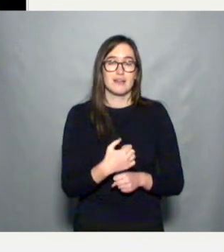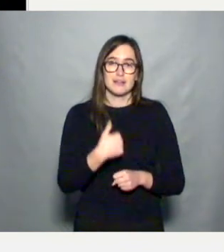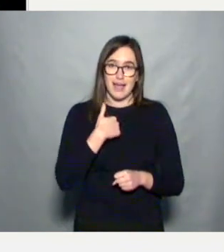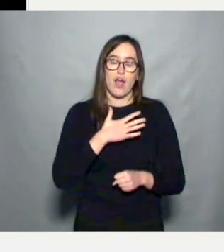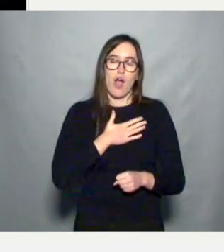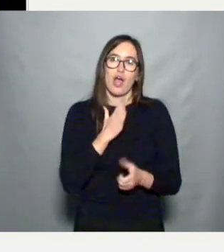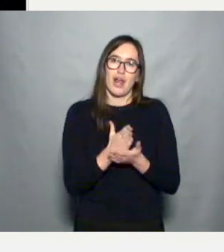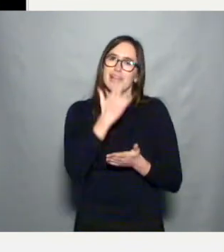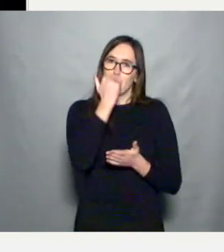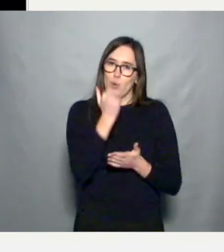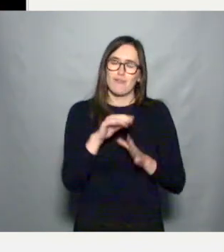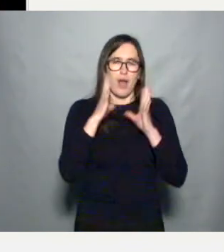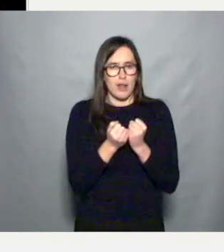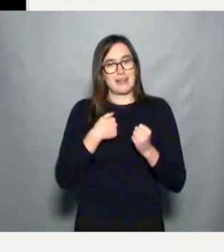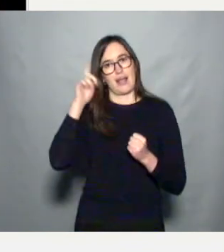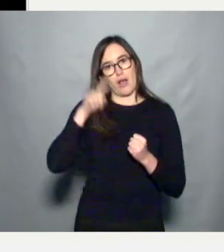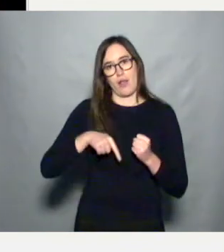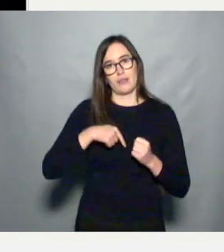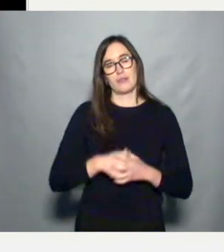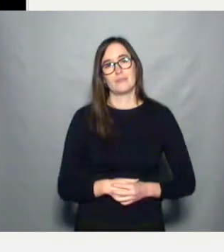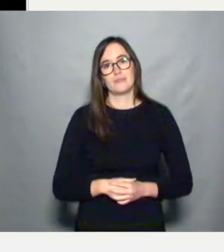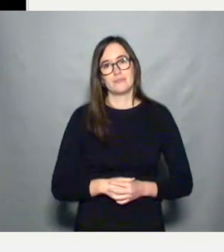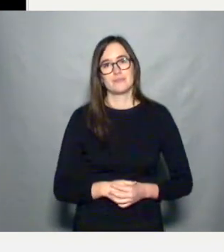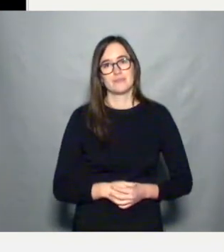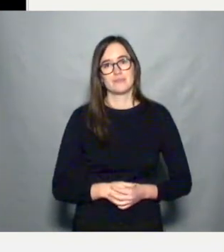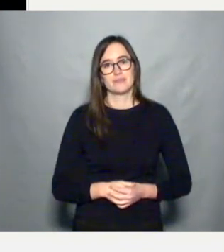redan försökt allt jag kan.